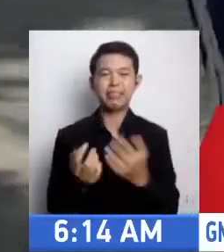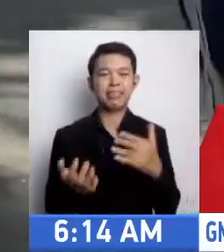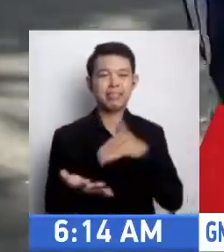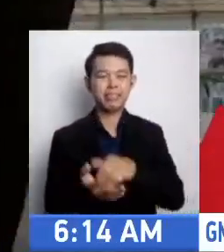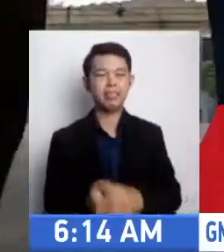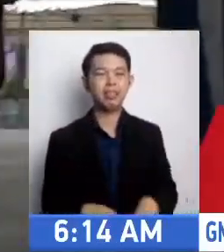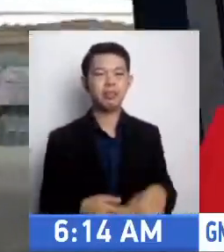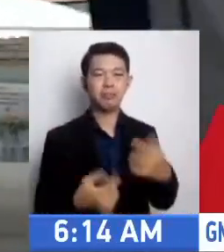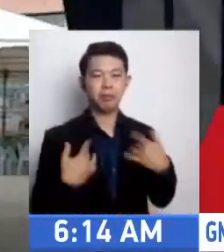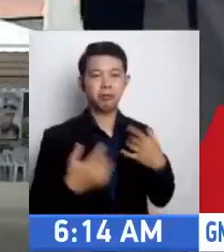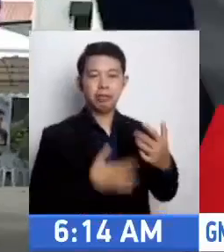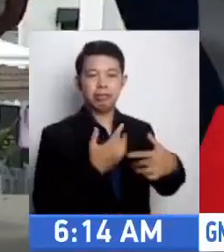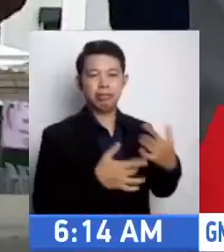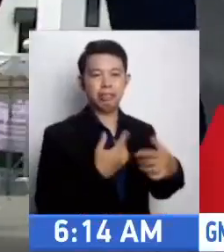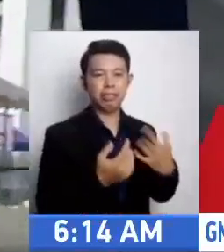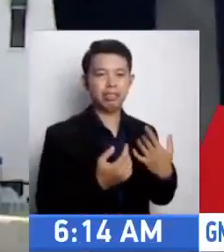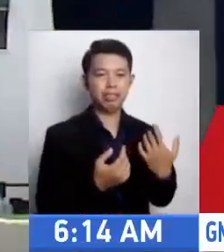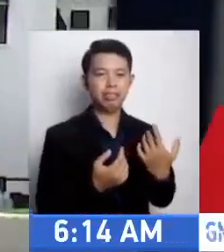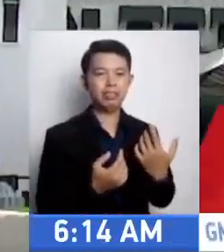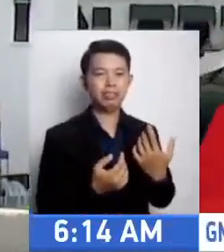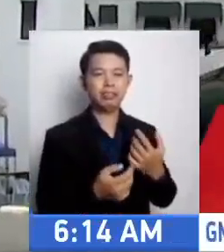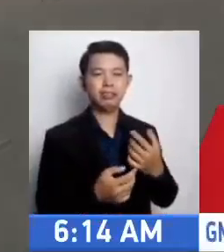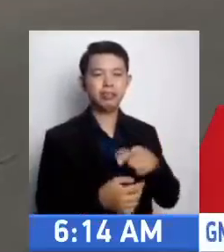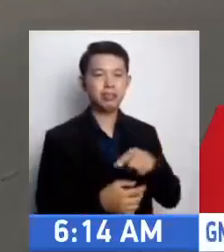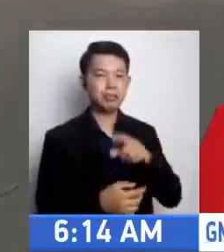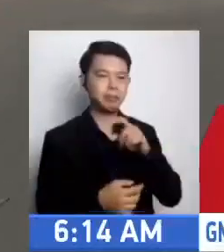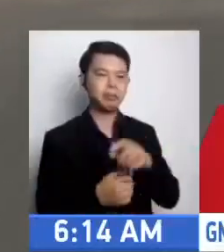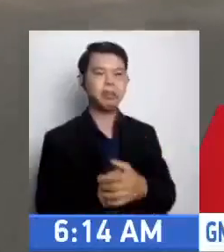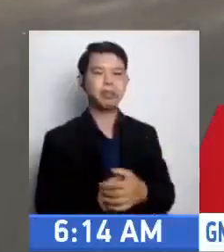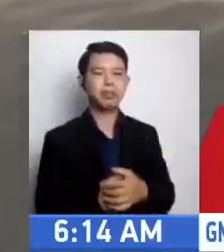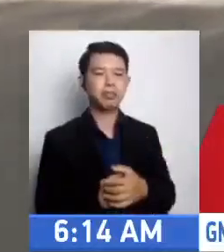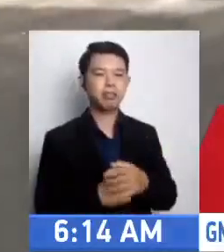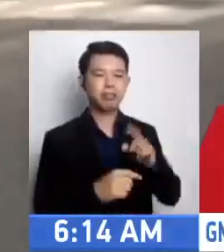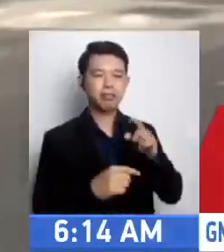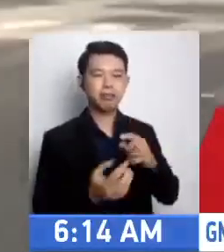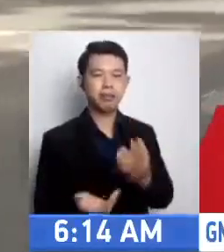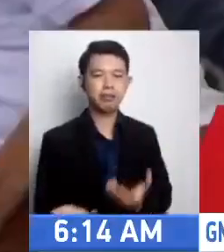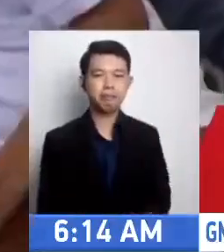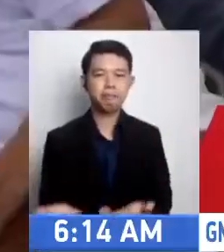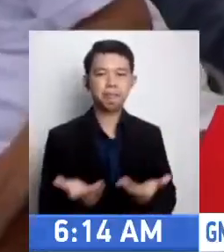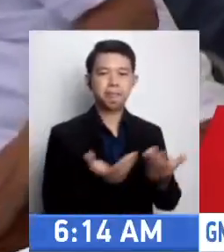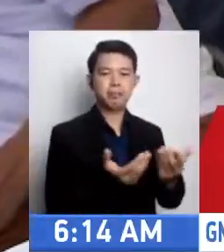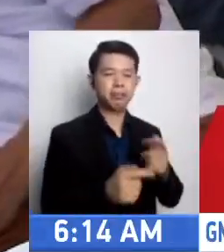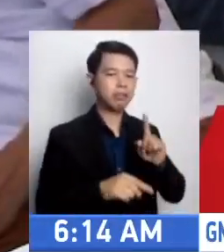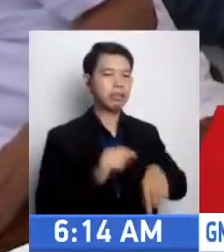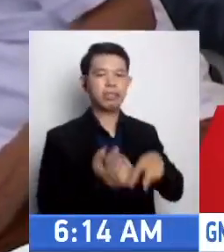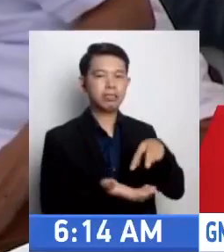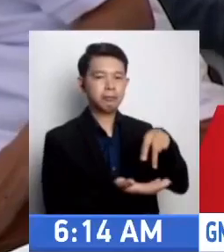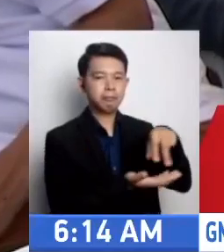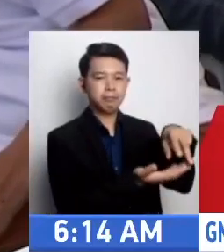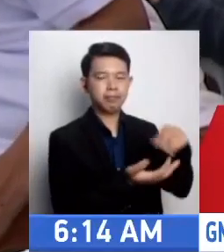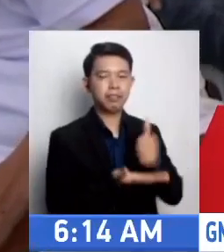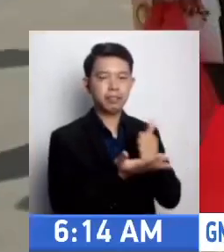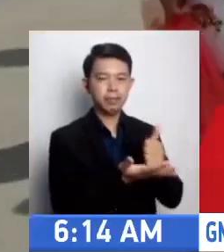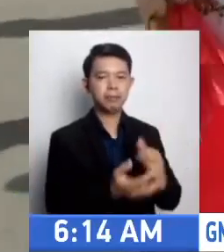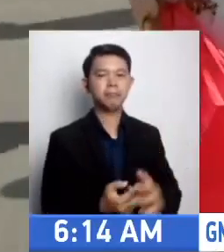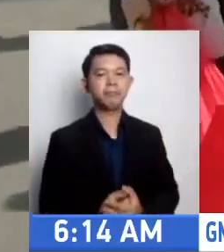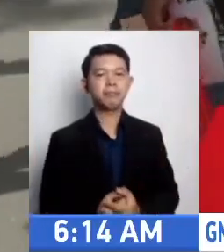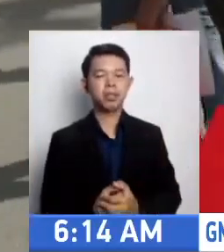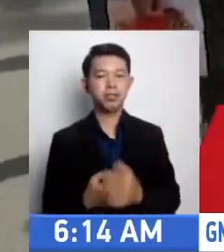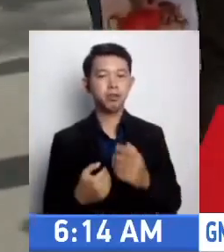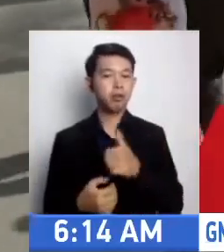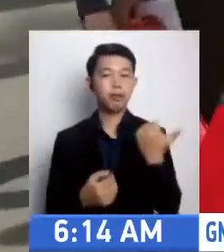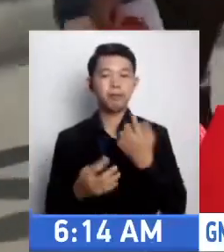ng kapwa preso dahil hindi na siya nakakalakad. Ang iba namang nakakulong sa Bilibid, target na mailipat sa